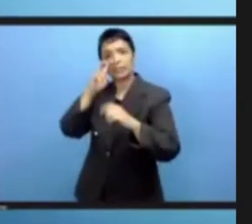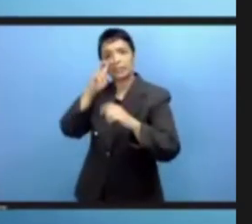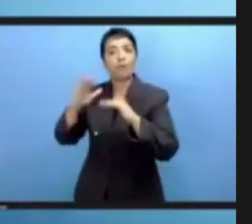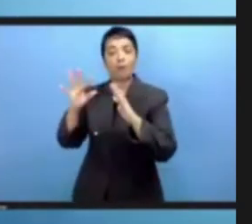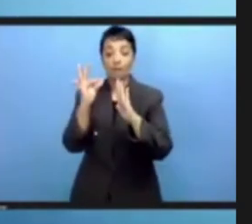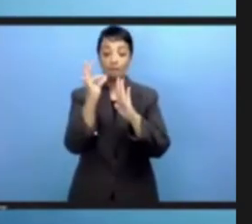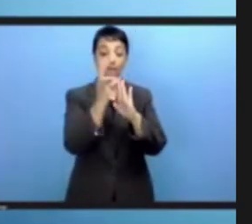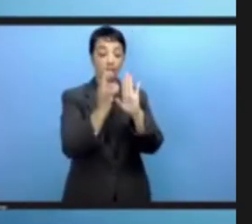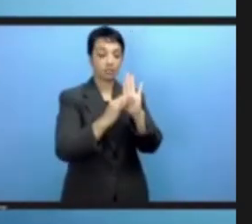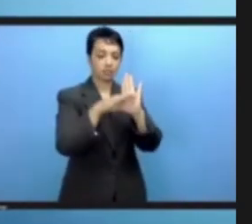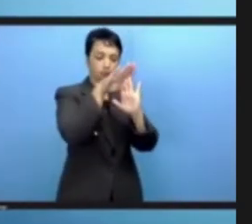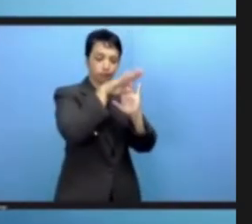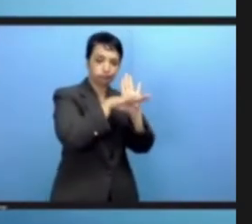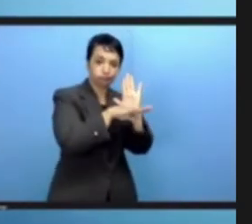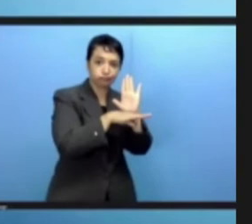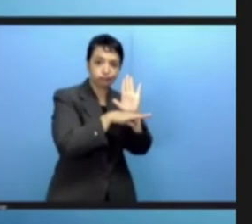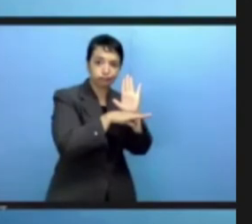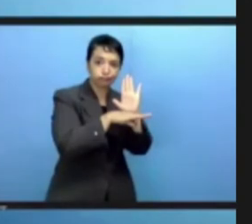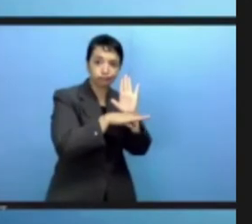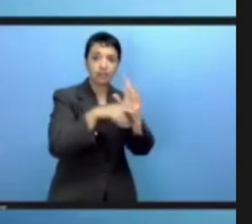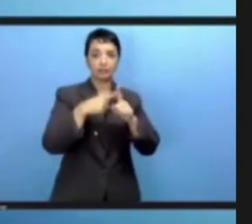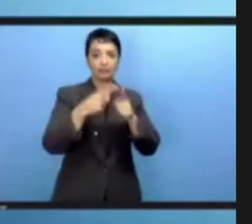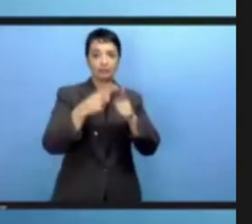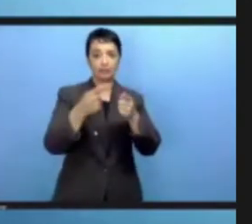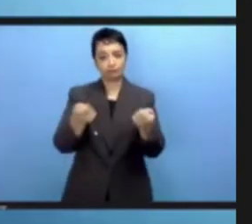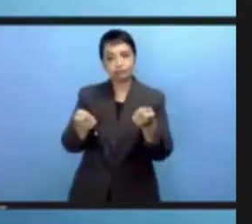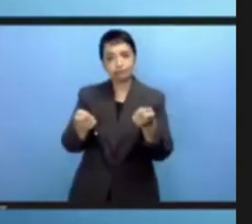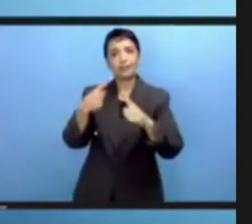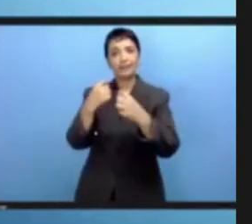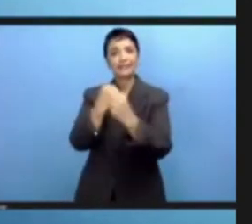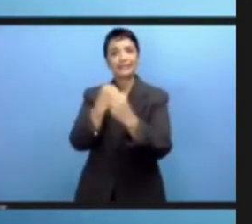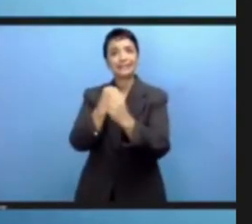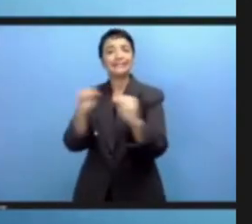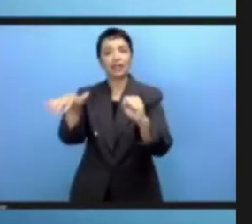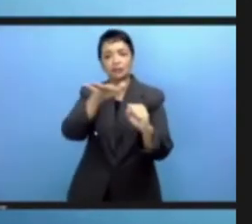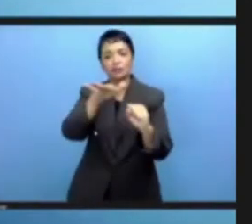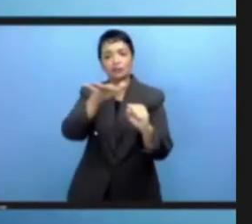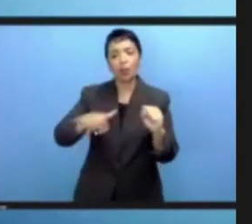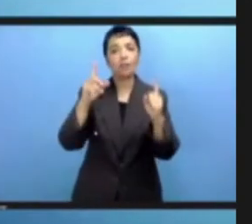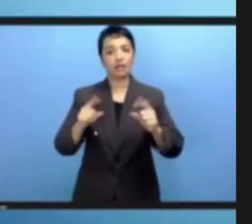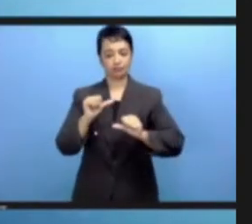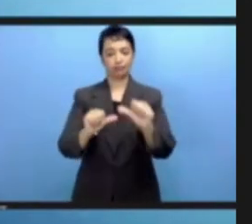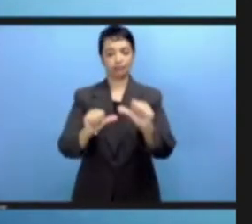côté sombre d'Internet nécessite des politiques et des pratiques